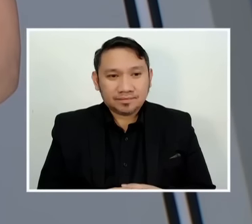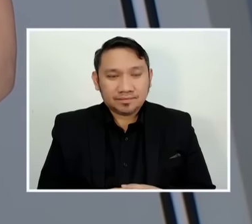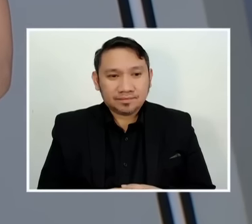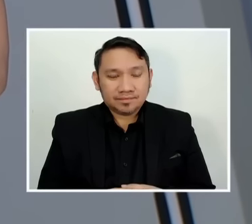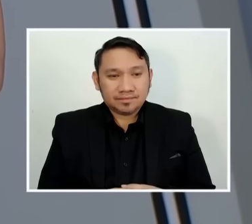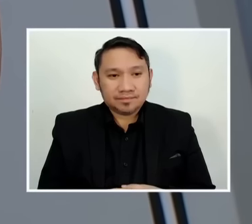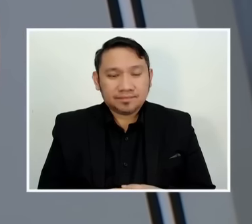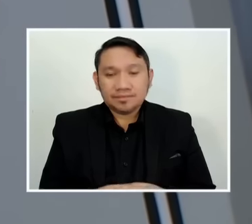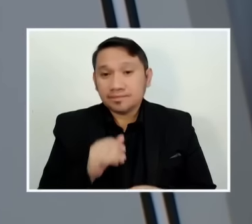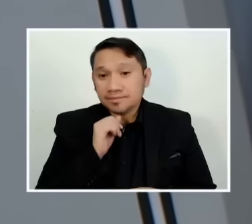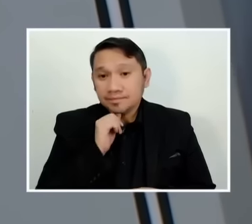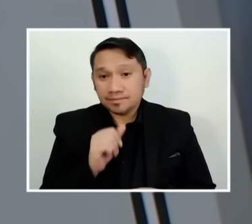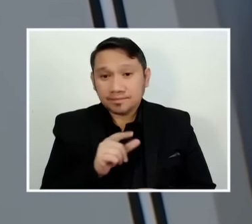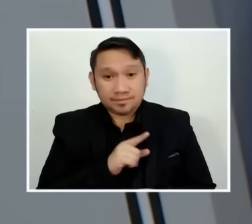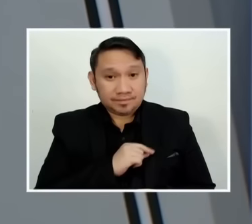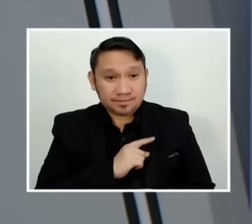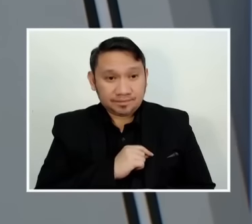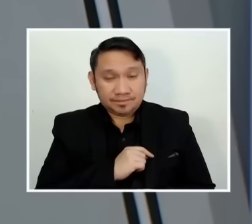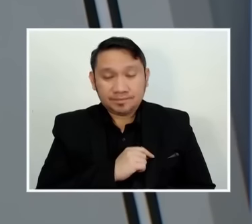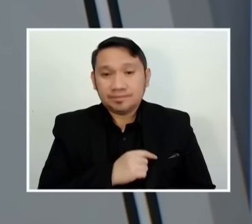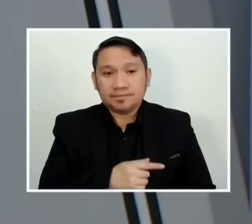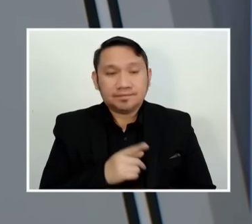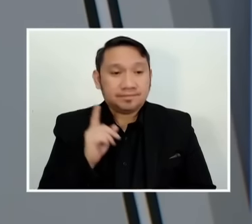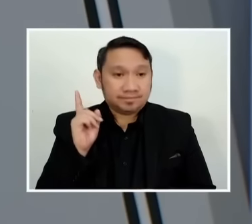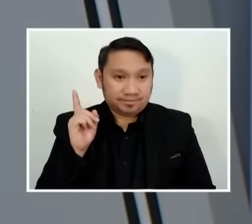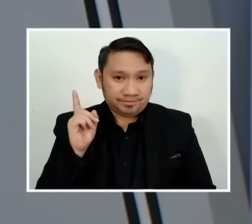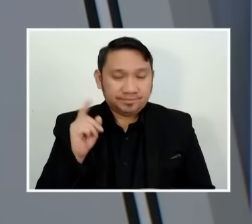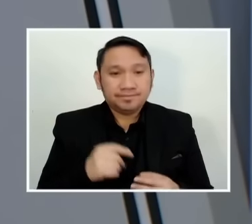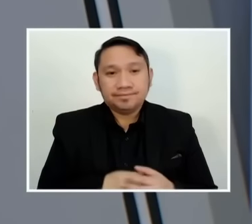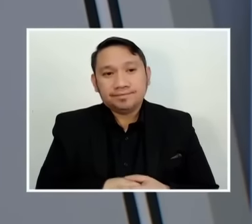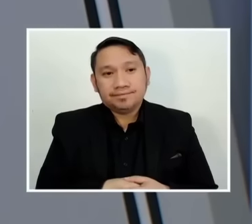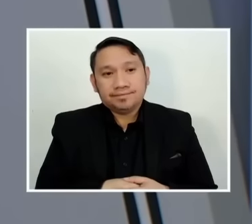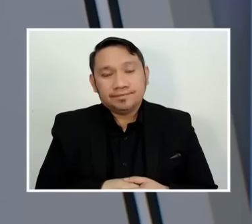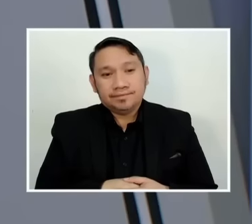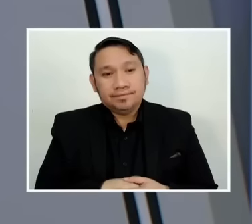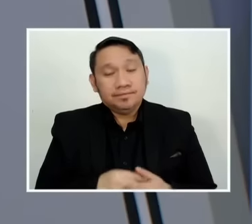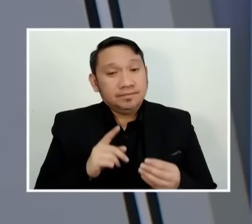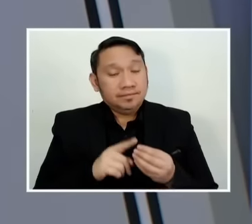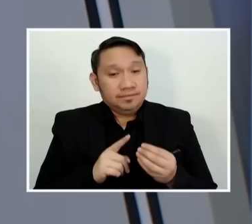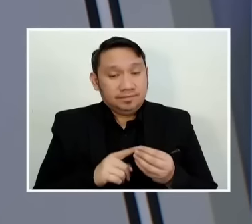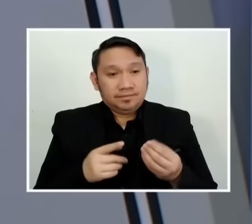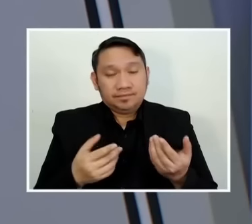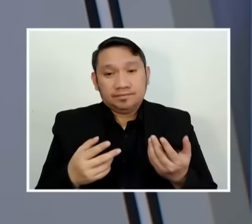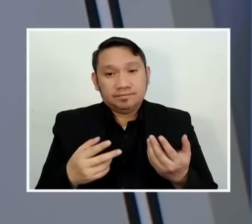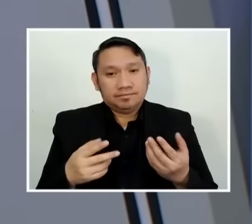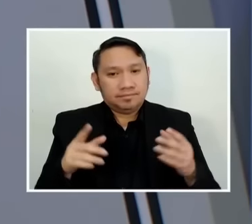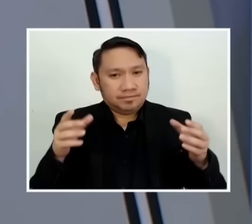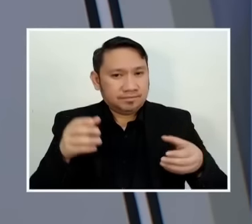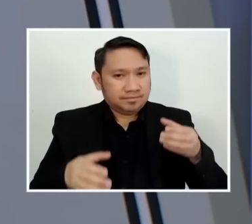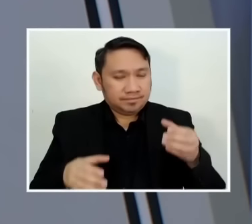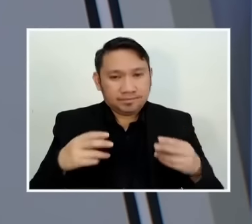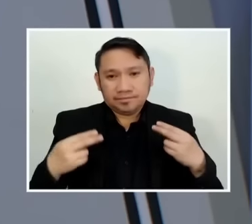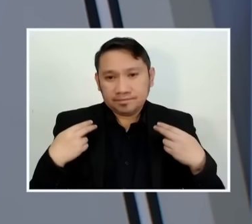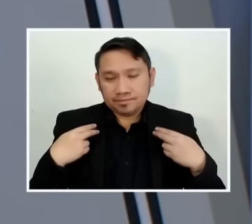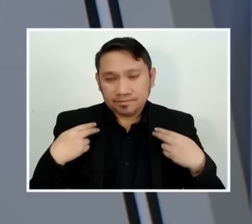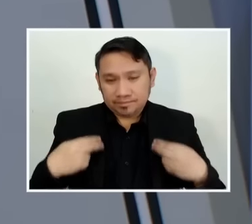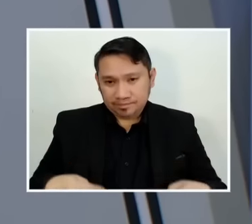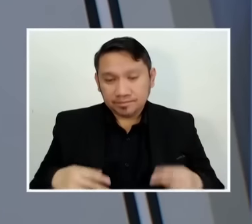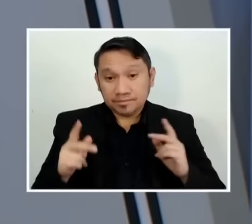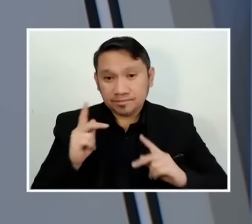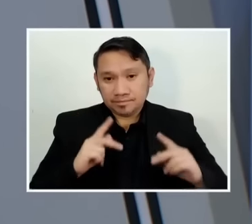Naghain ng not guilty plea si dating Bamban Tarlac Mayor Alice Guo sa kasong qualified human trafficking na isinampal laban sa kanya